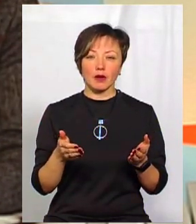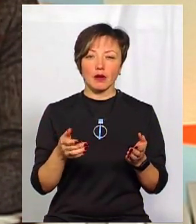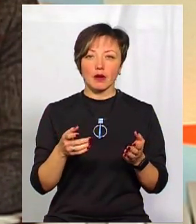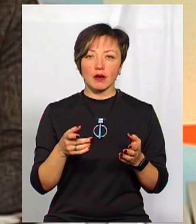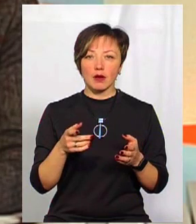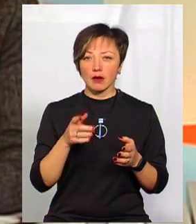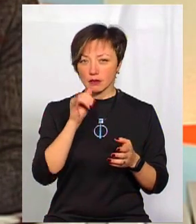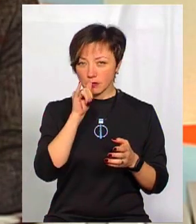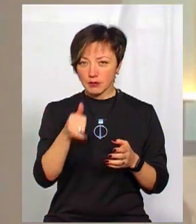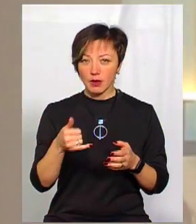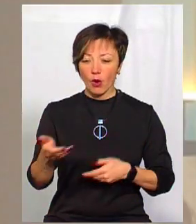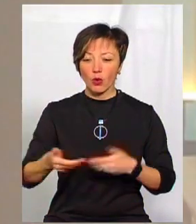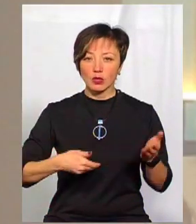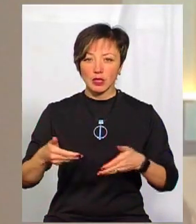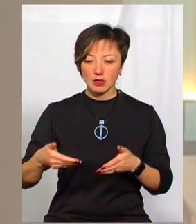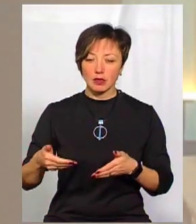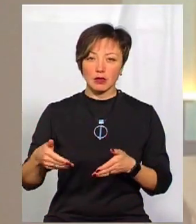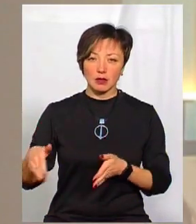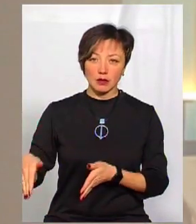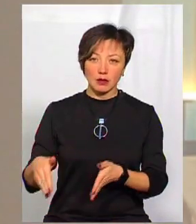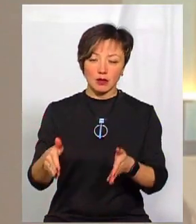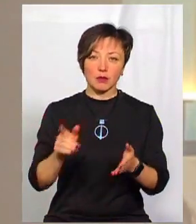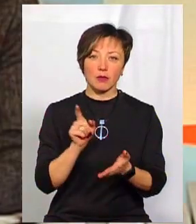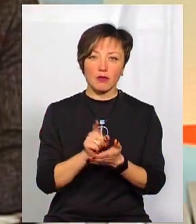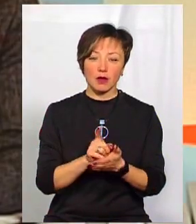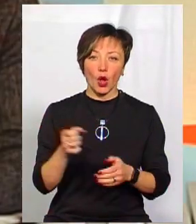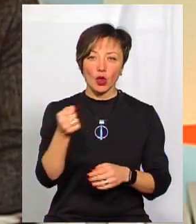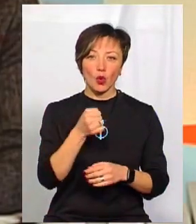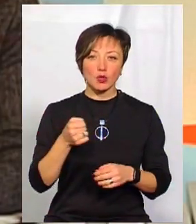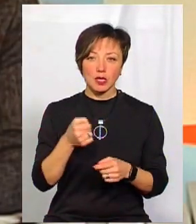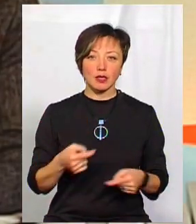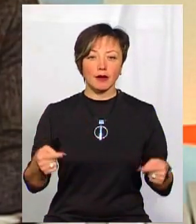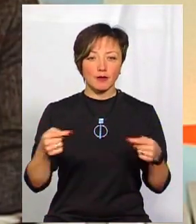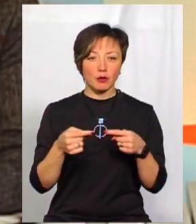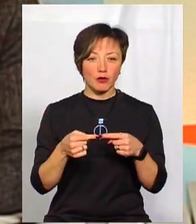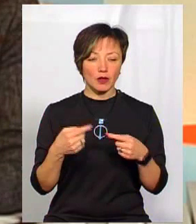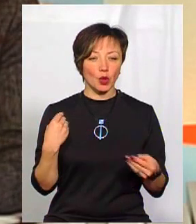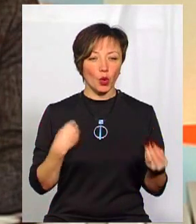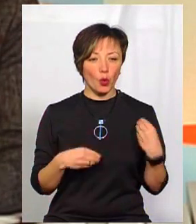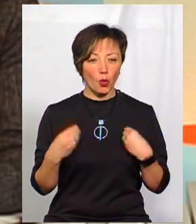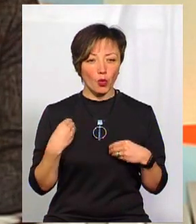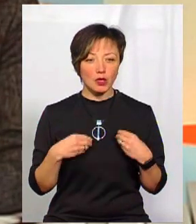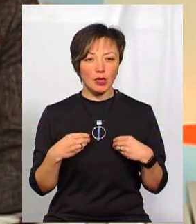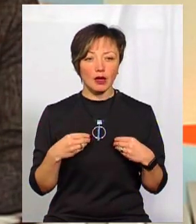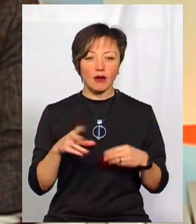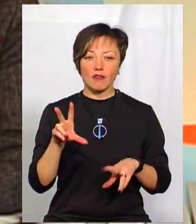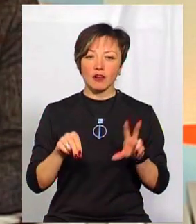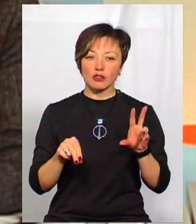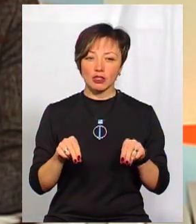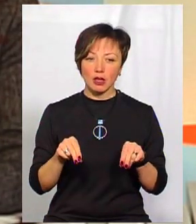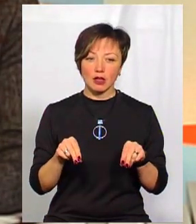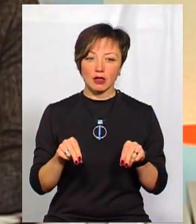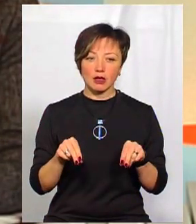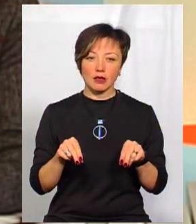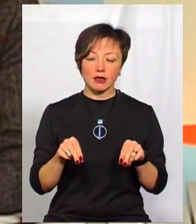було обмежено навіть ходити по тротуару, вони повинні були носити відповідний одяг, і їх вважали як